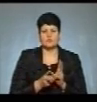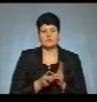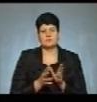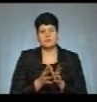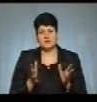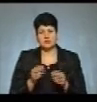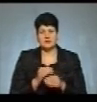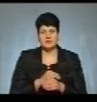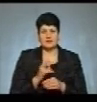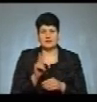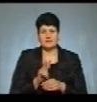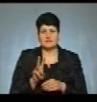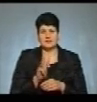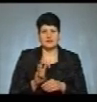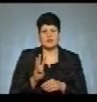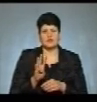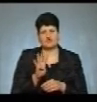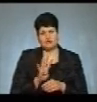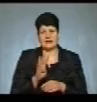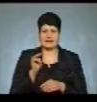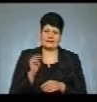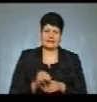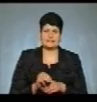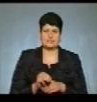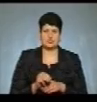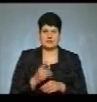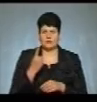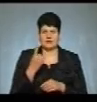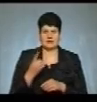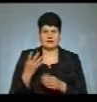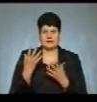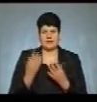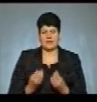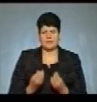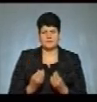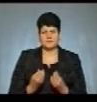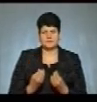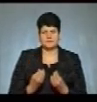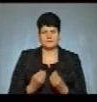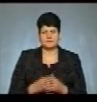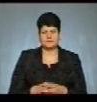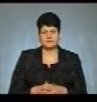так 2-3-4 тисячі. Розумієте? Зараз, за один день.